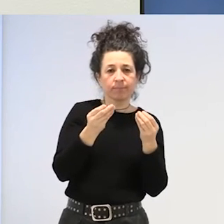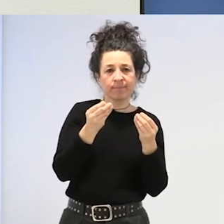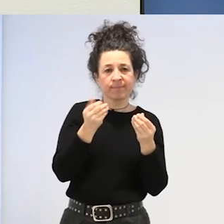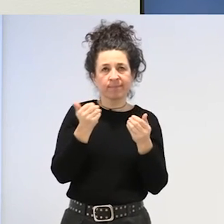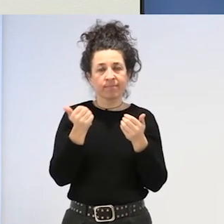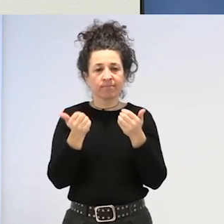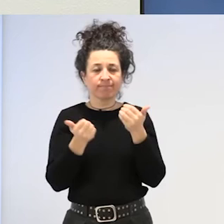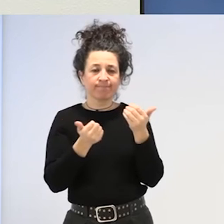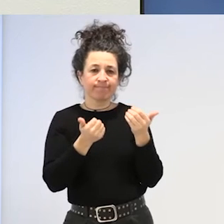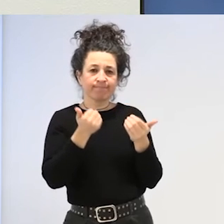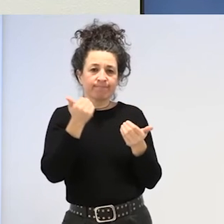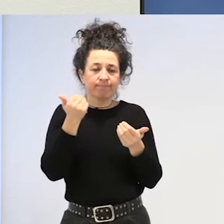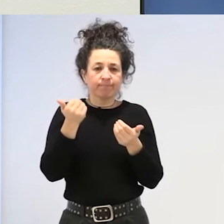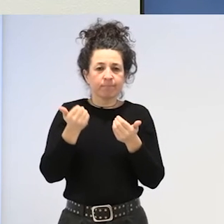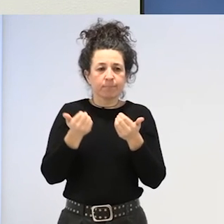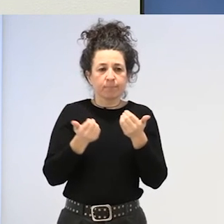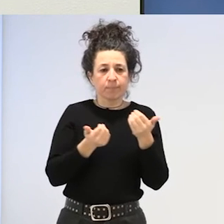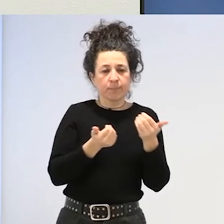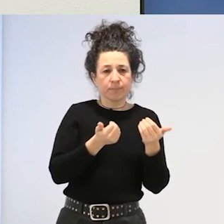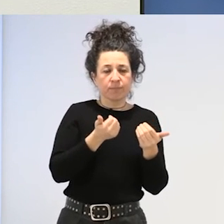agian beste moduak